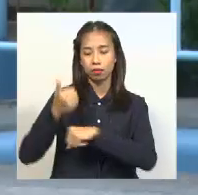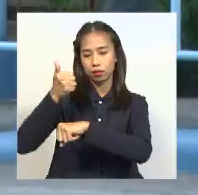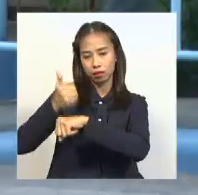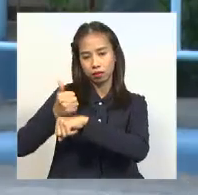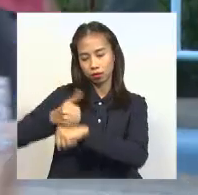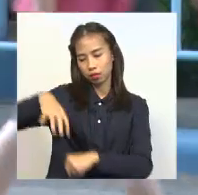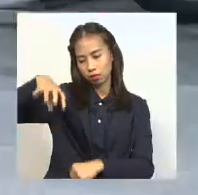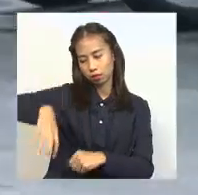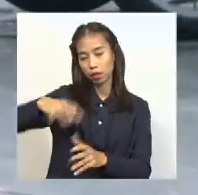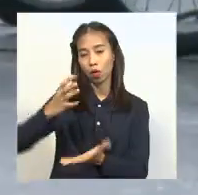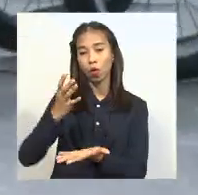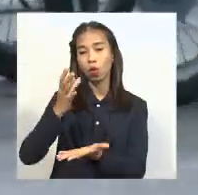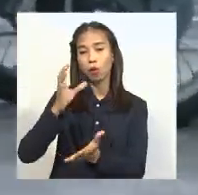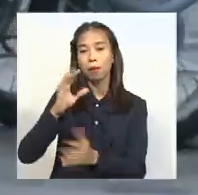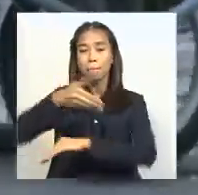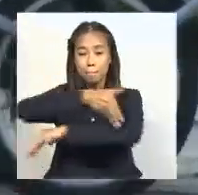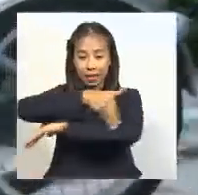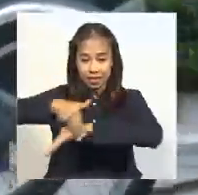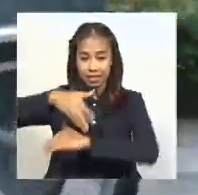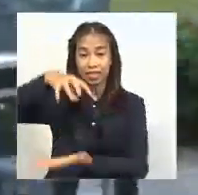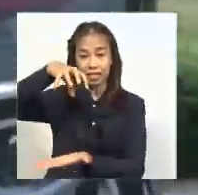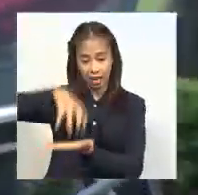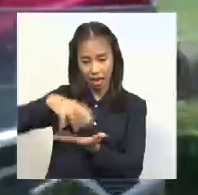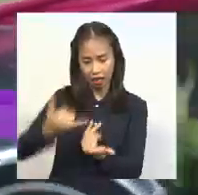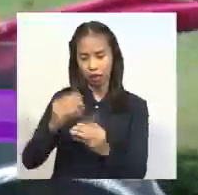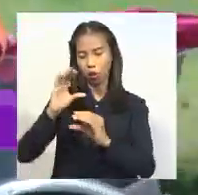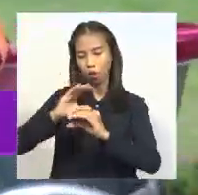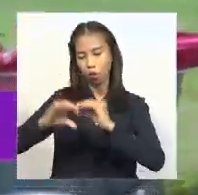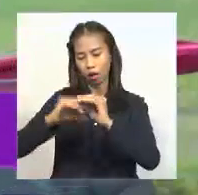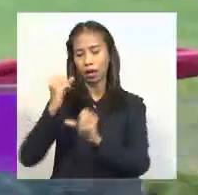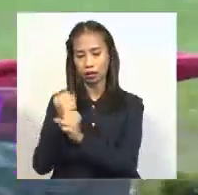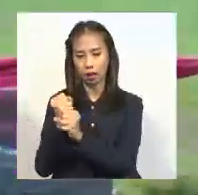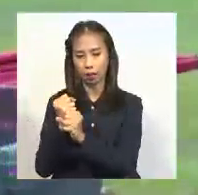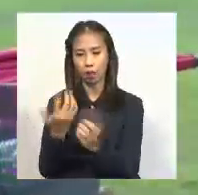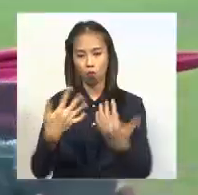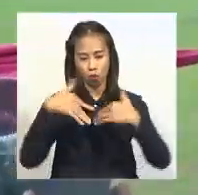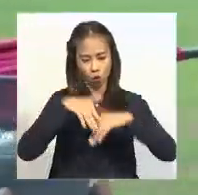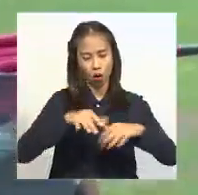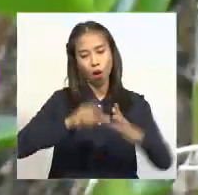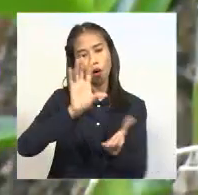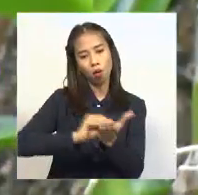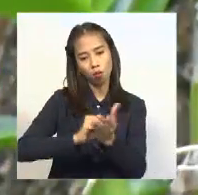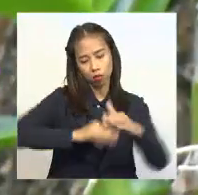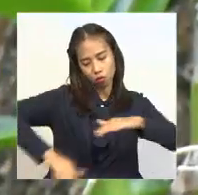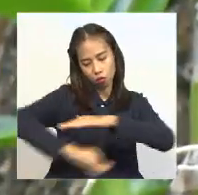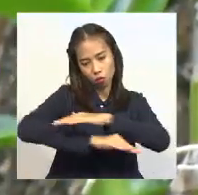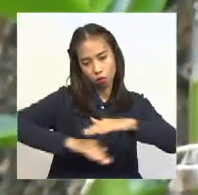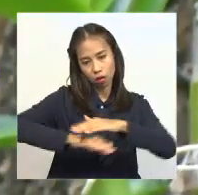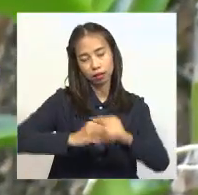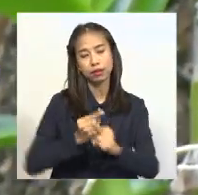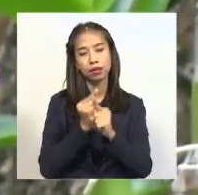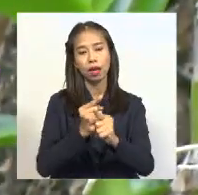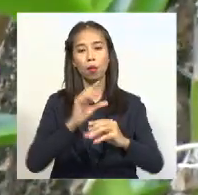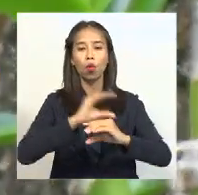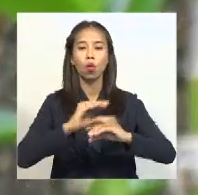อธิบดีกรมบัญชีกลางเปิดเผยว่ากรมบัญชีกลางได้ดำเนินโครงการบูรณาการฐานข้อมูลสวัสดิการสังคมตามโคร